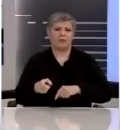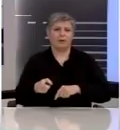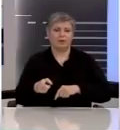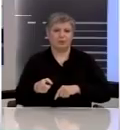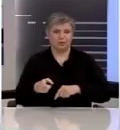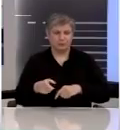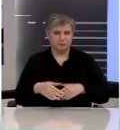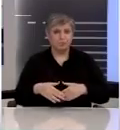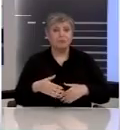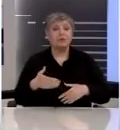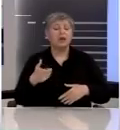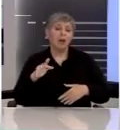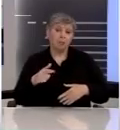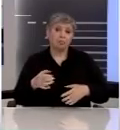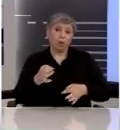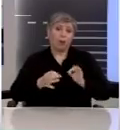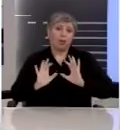Πρώτο και κύριο, λοιπόν,